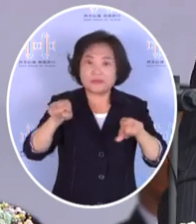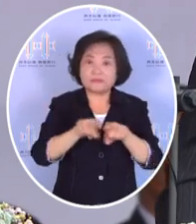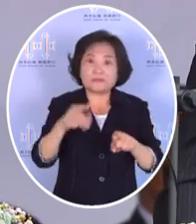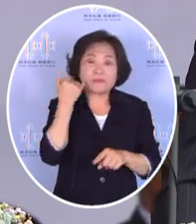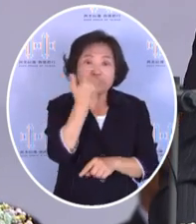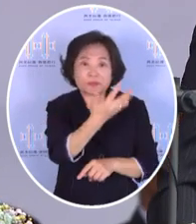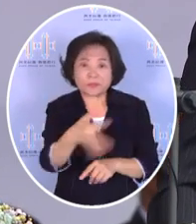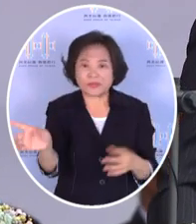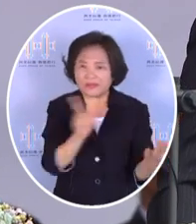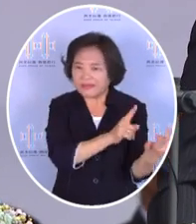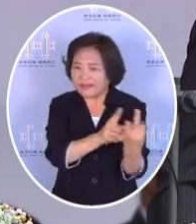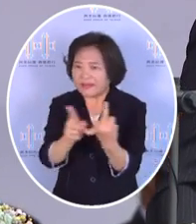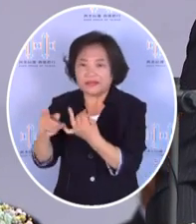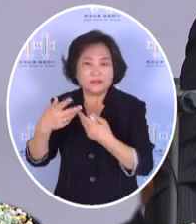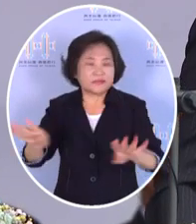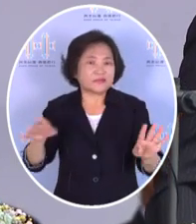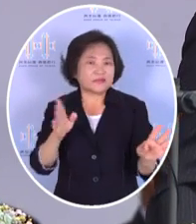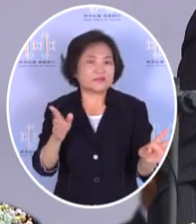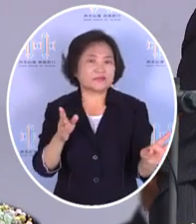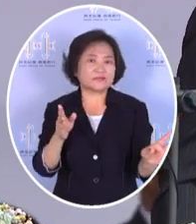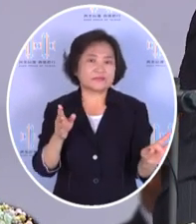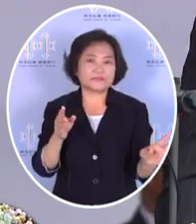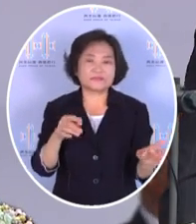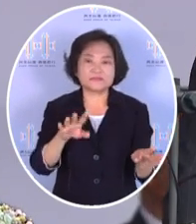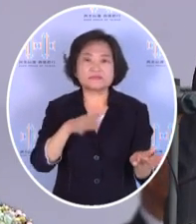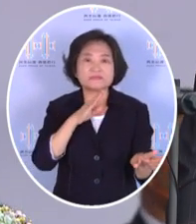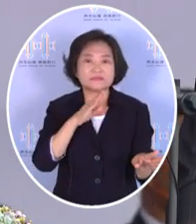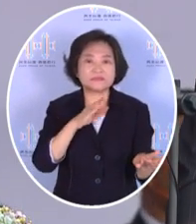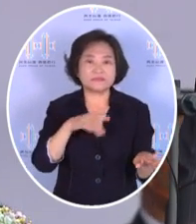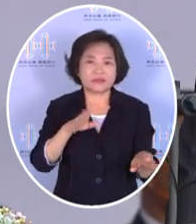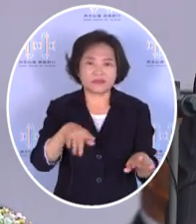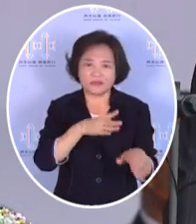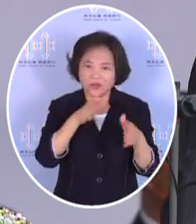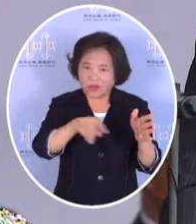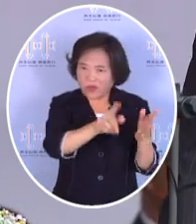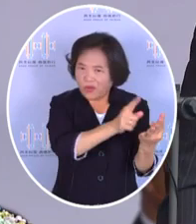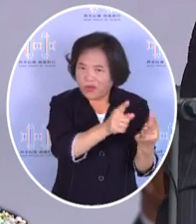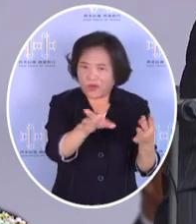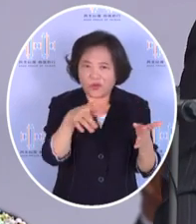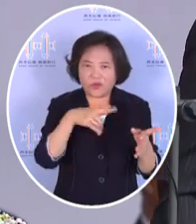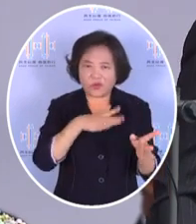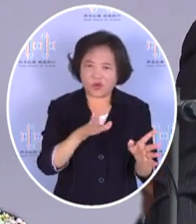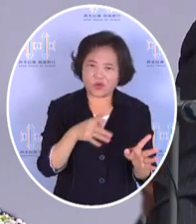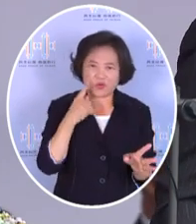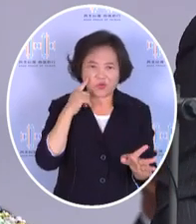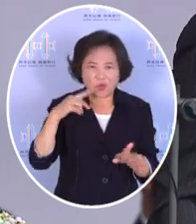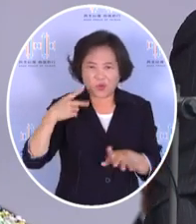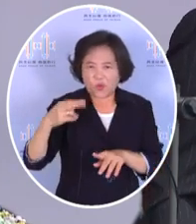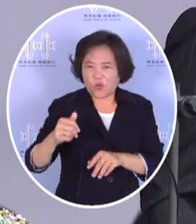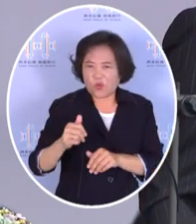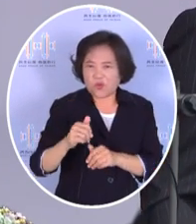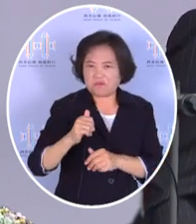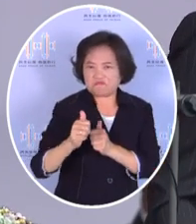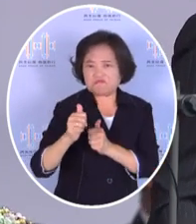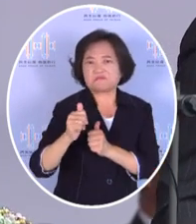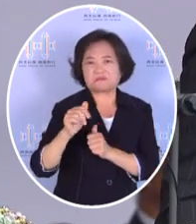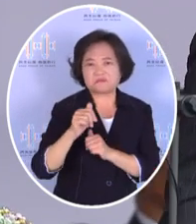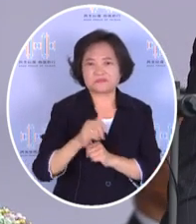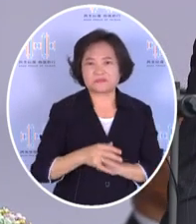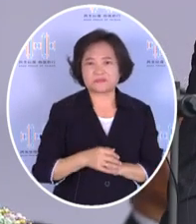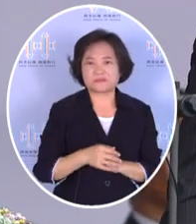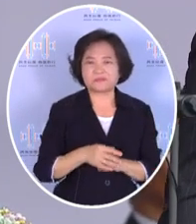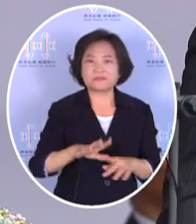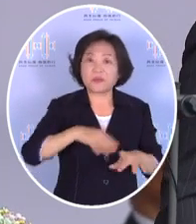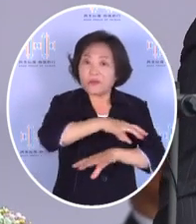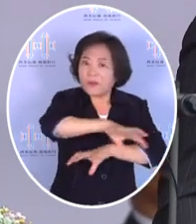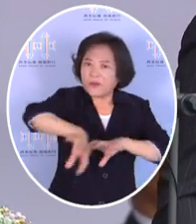平与繁荣正受到严峻的挑战。区域内的国家为了确保自身的